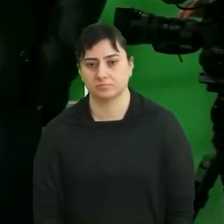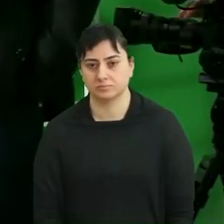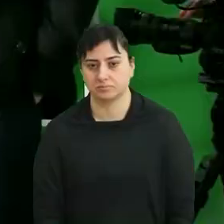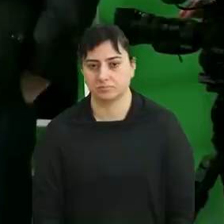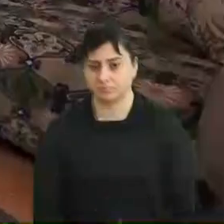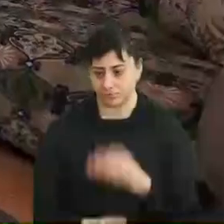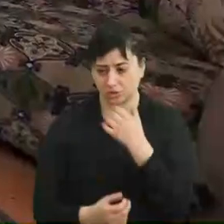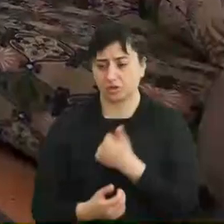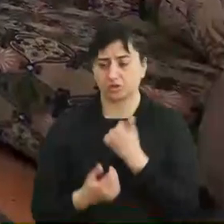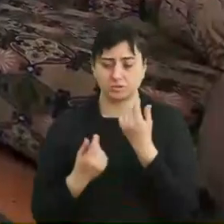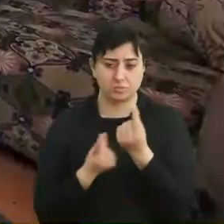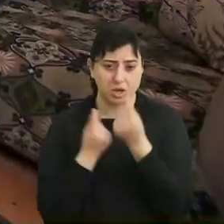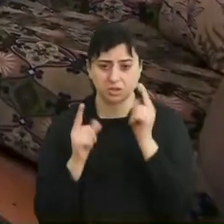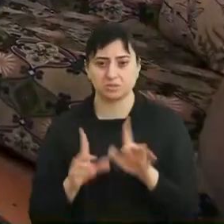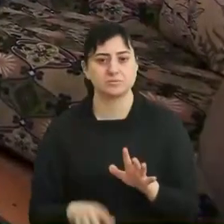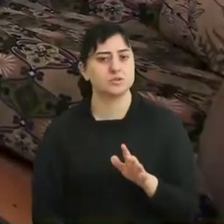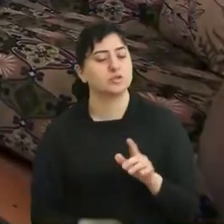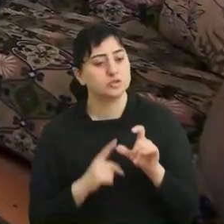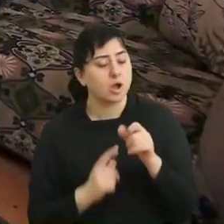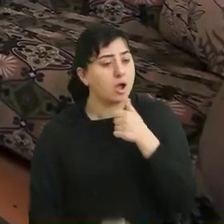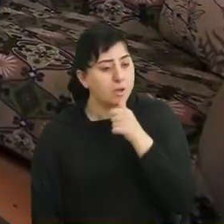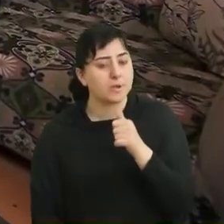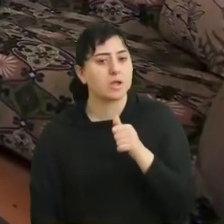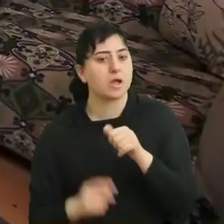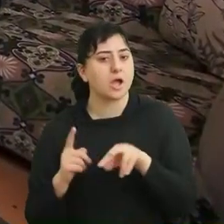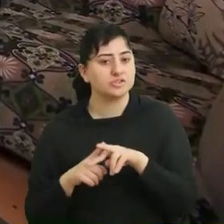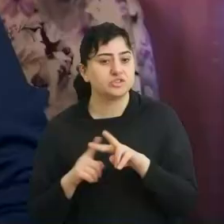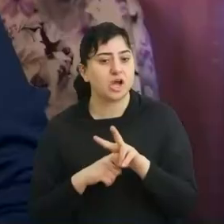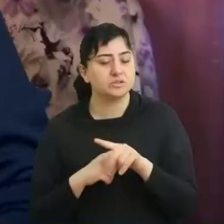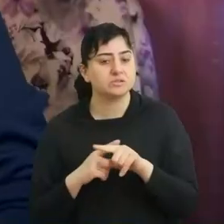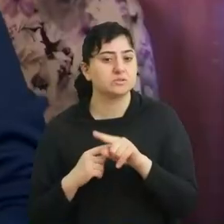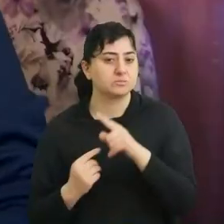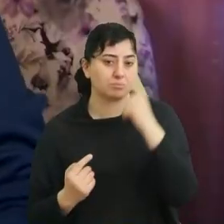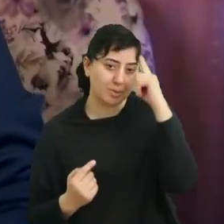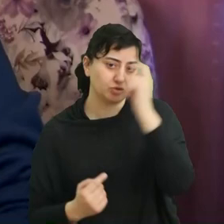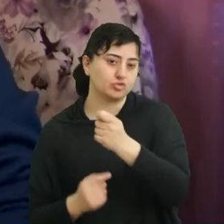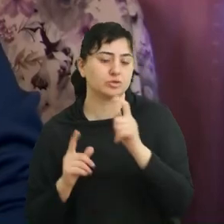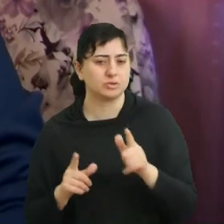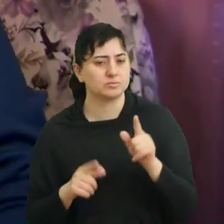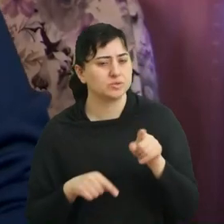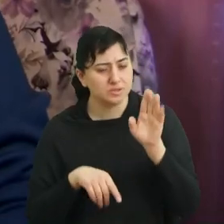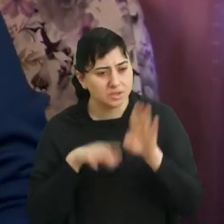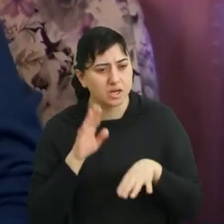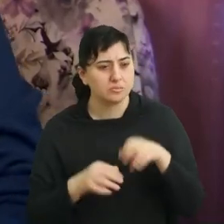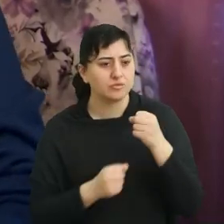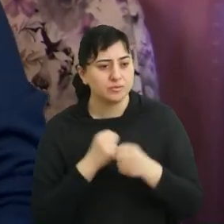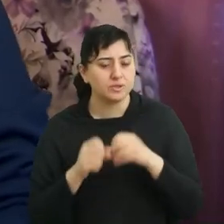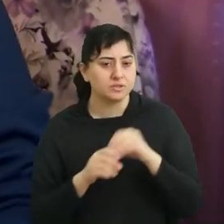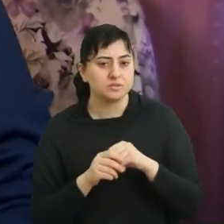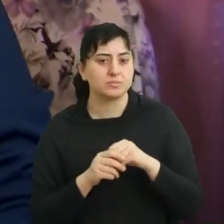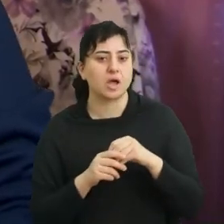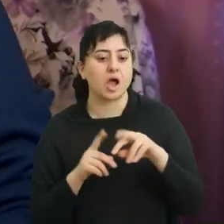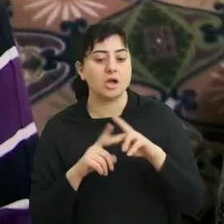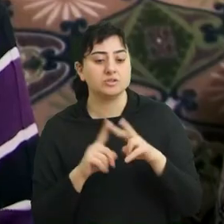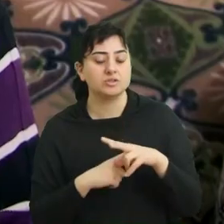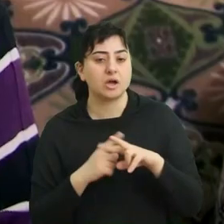şu yapısının? Şükrü abi, sordum ajansa kayıt olması lazımmış. Ya bu reklam şirketleri ajanstan oyuncu